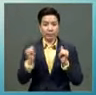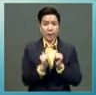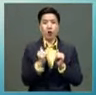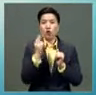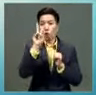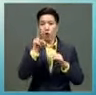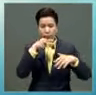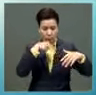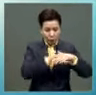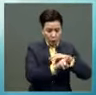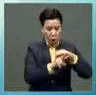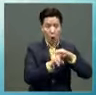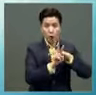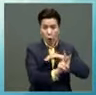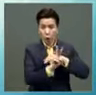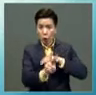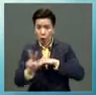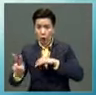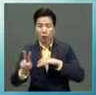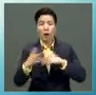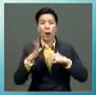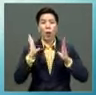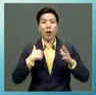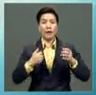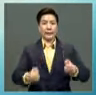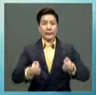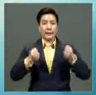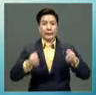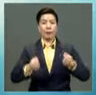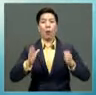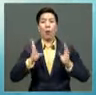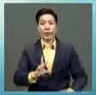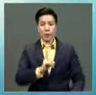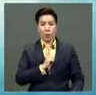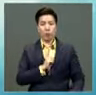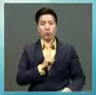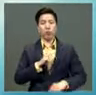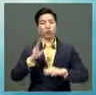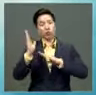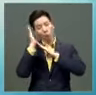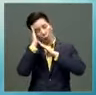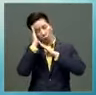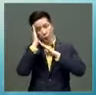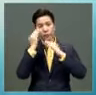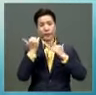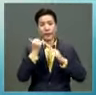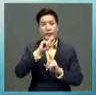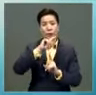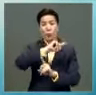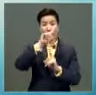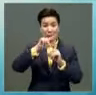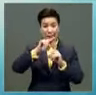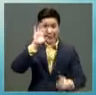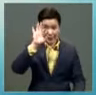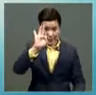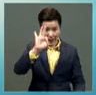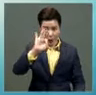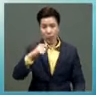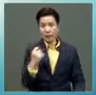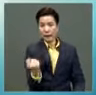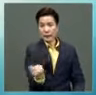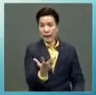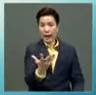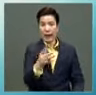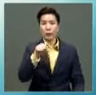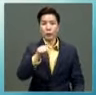นนอกนั้นก็คือกัปตันนะครับพักห้องเดียวในวันที่9กรกฎาคมเวลาประมาณ5นาฬิกา30นา